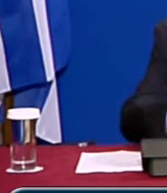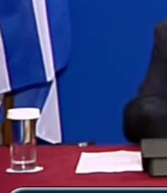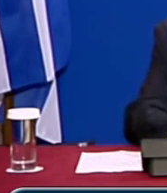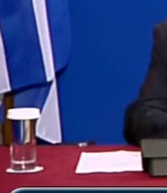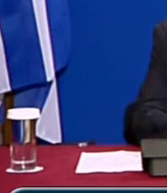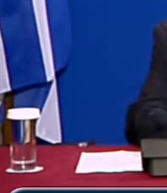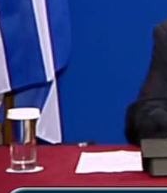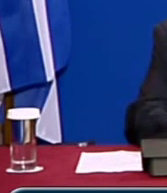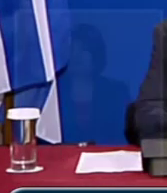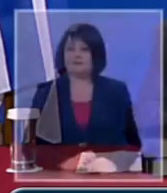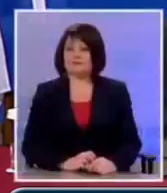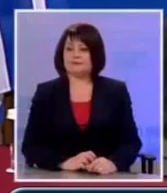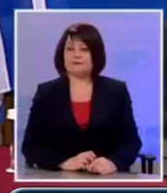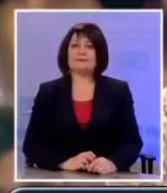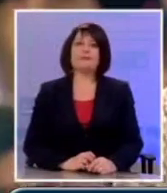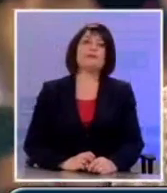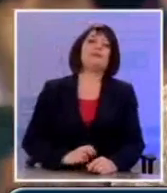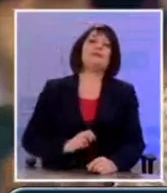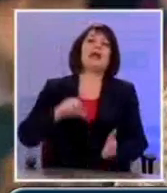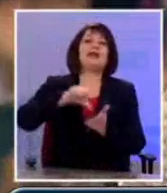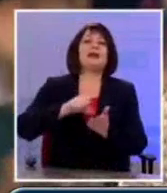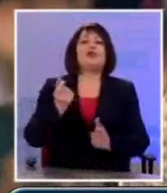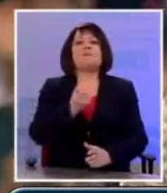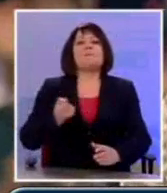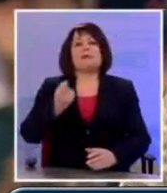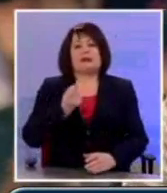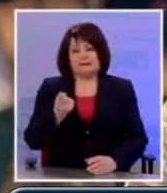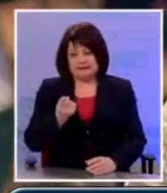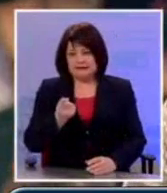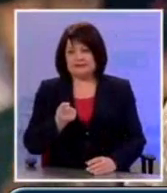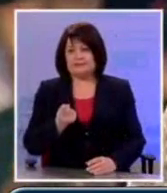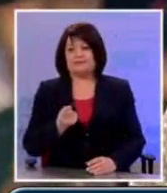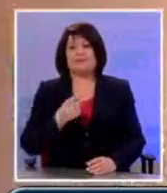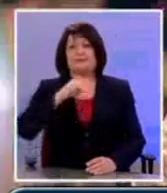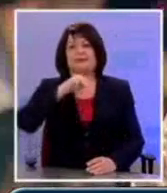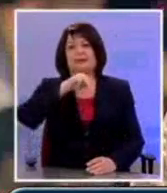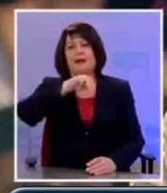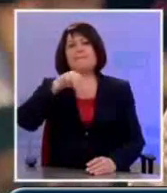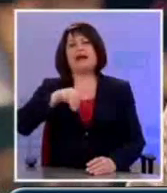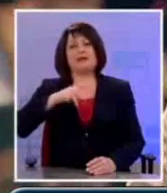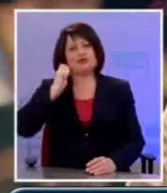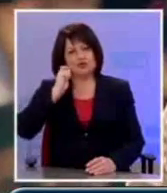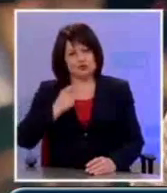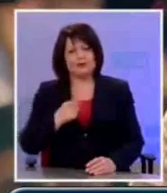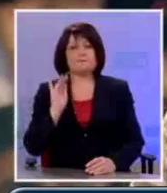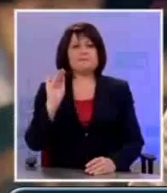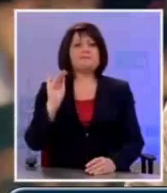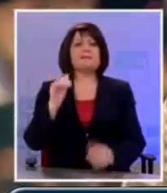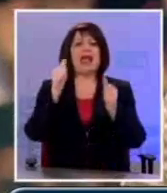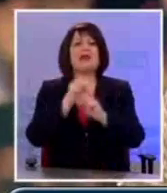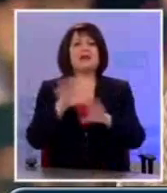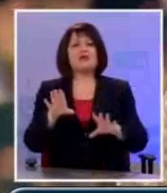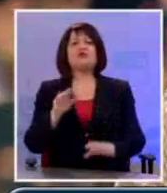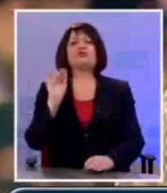Ανδρέας ο Μακρίδης από το Αθηναϊκό Πρακτορείο Ειδήσεων. Ήθελα να σας ρωτήσω για μία ανακοίνωση που κάνατε